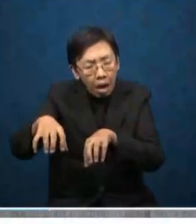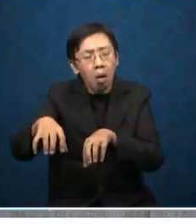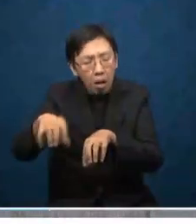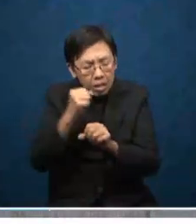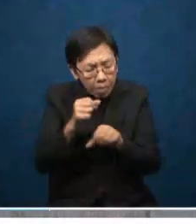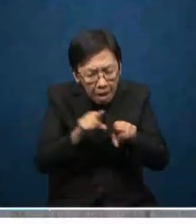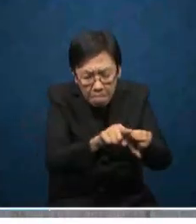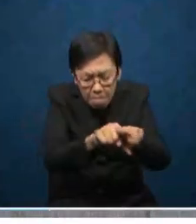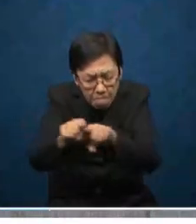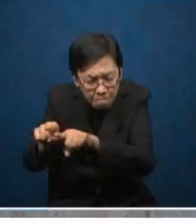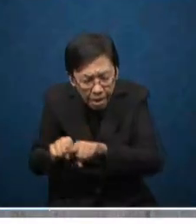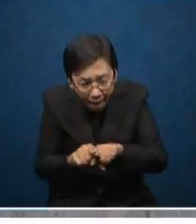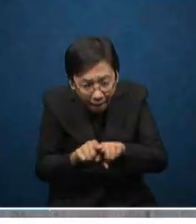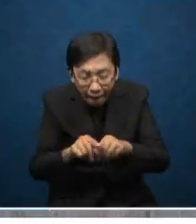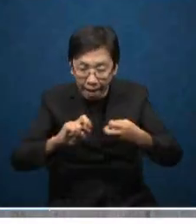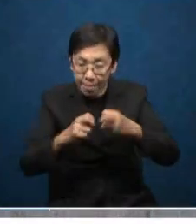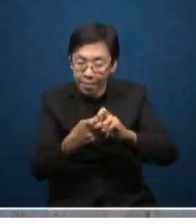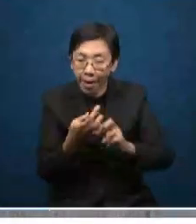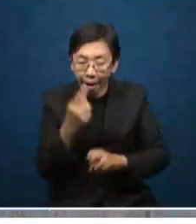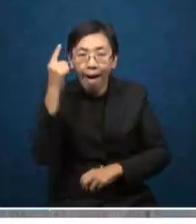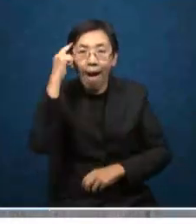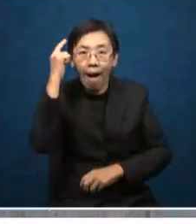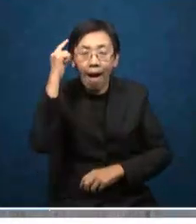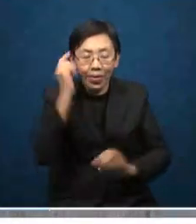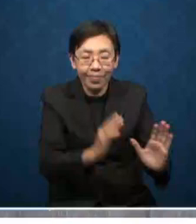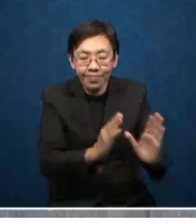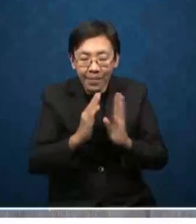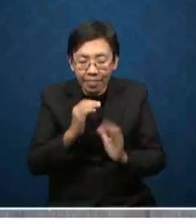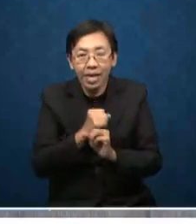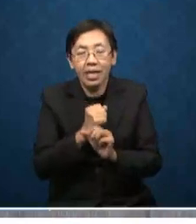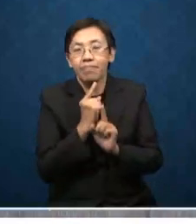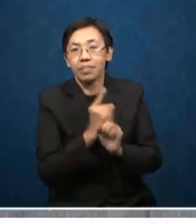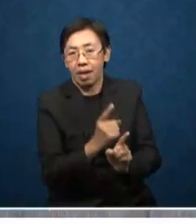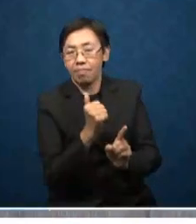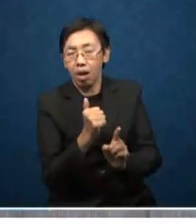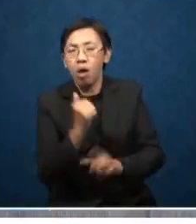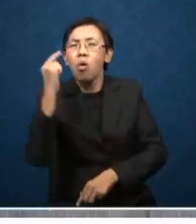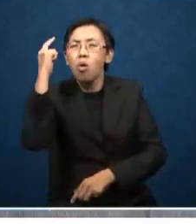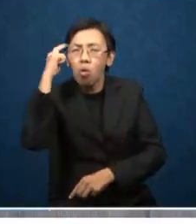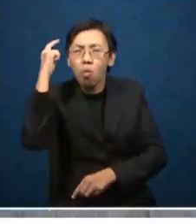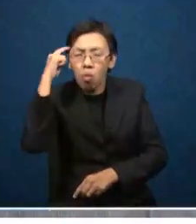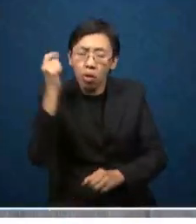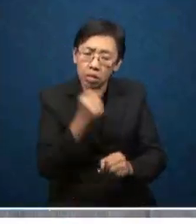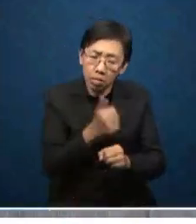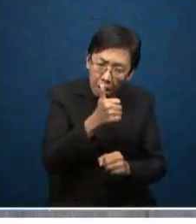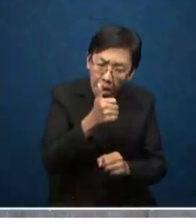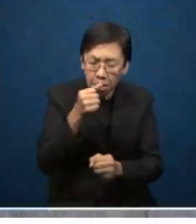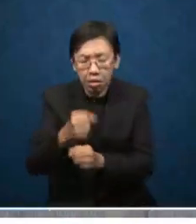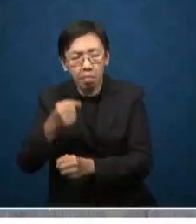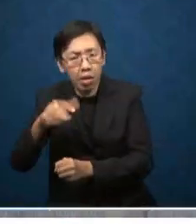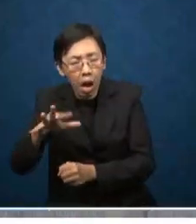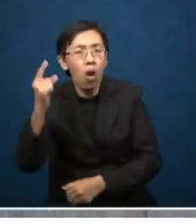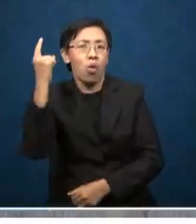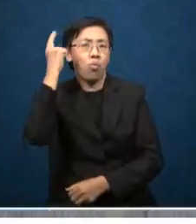เดียวกันเนี่ยสามารถไปศึกษาแล้วเอาไปปฏิบัติตามได้จะได้รู้ว่าอะไรทำได้อะไรทำไม่ได้